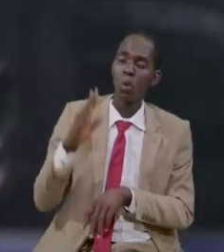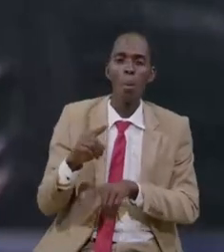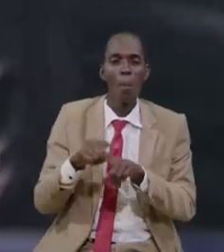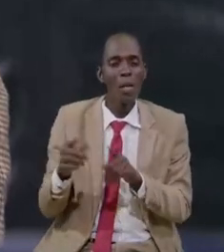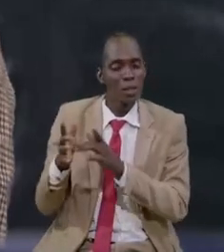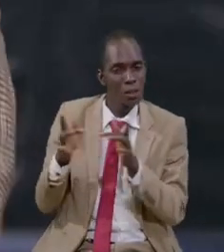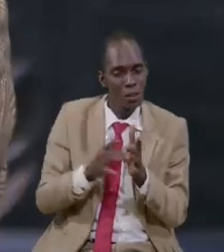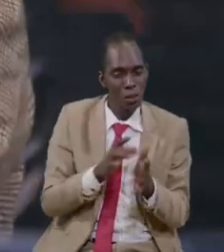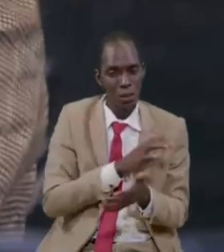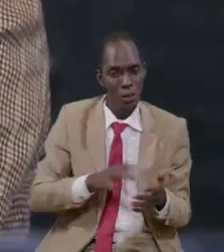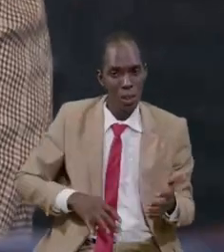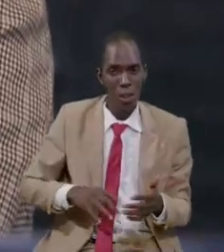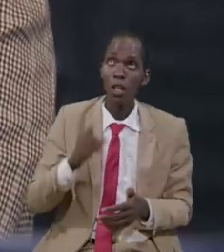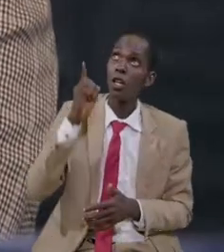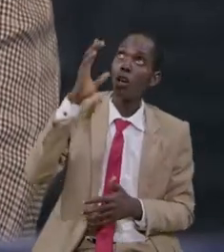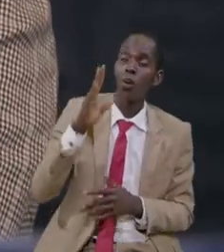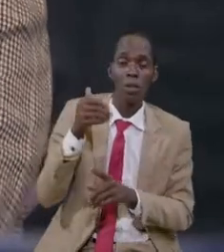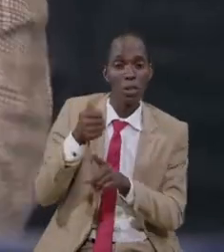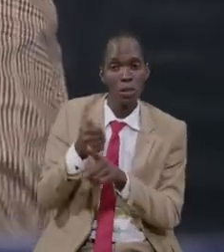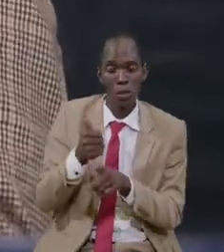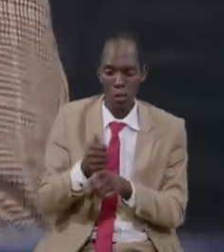Dieu lui-même, quand il est arrivé là-bas,